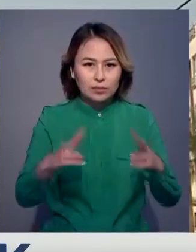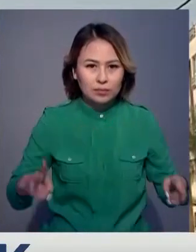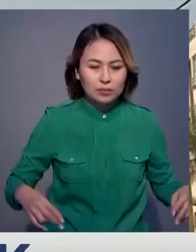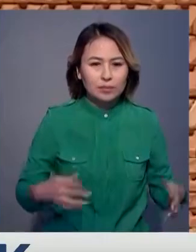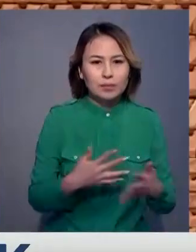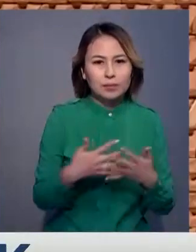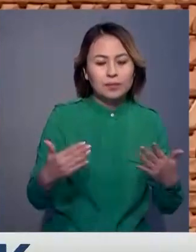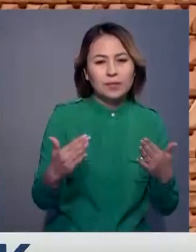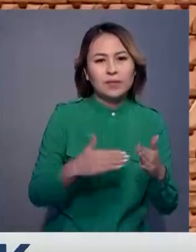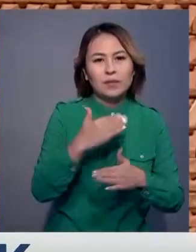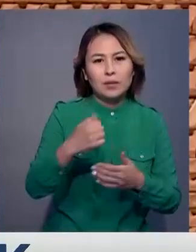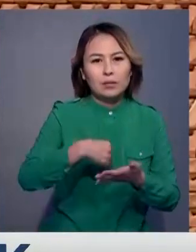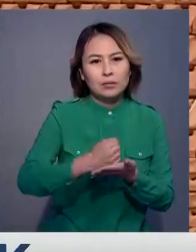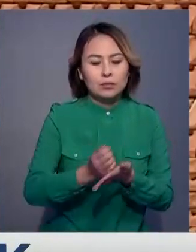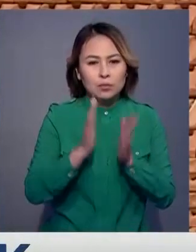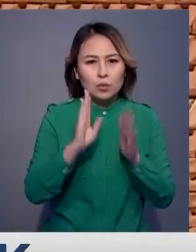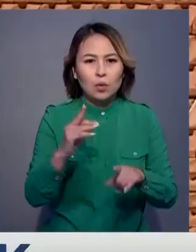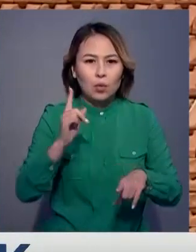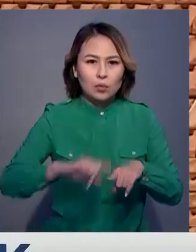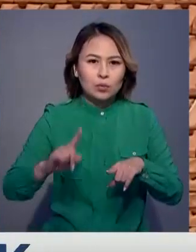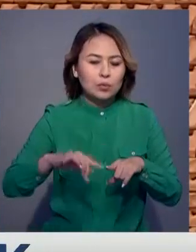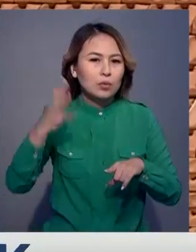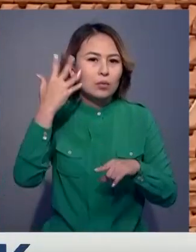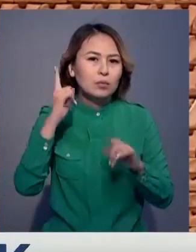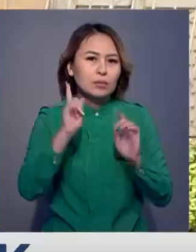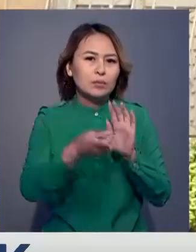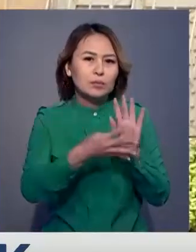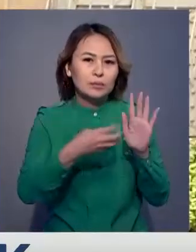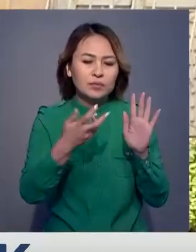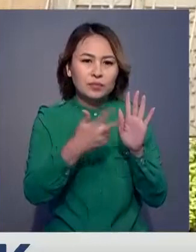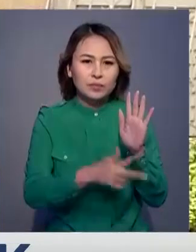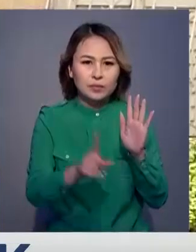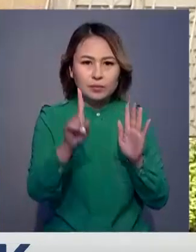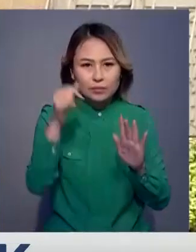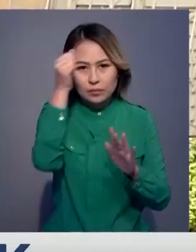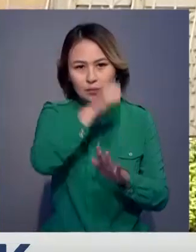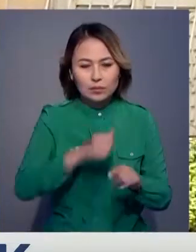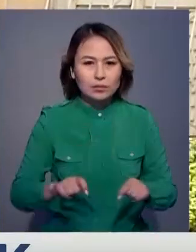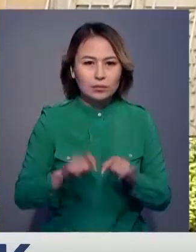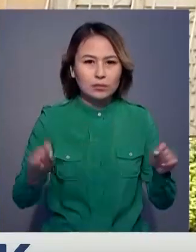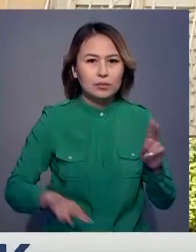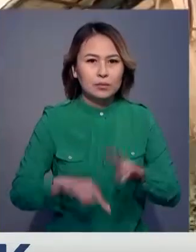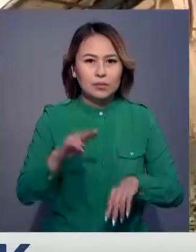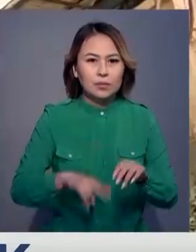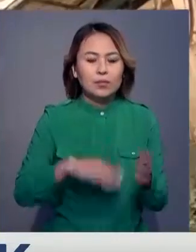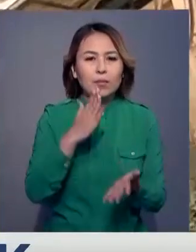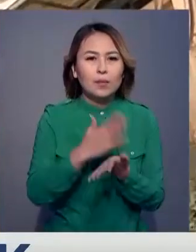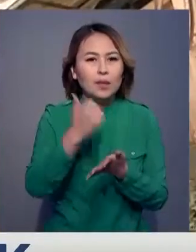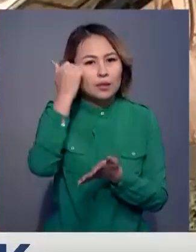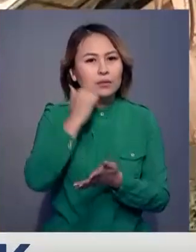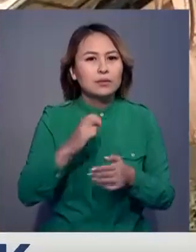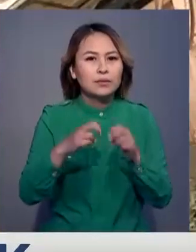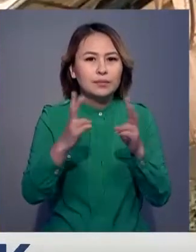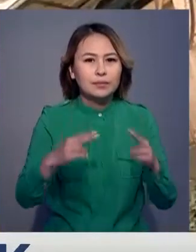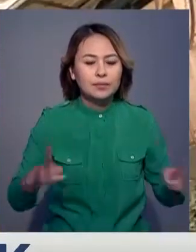сейсмикалық беріктігін нығайта түседі. Алайда әлгі бекініс 1991 жылдан кейін салынған үйлерде ғана бар. Ескі ғимараттарға